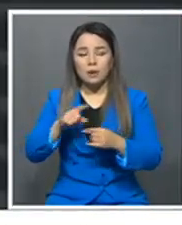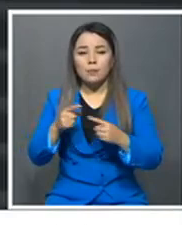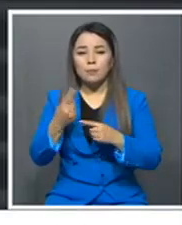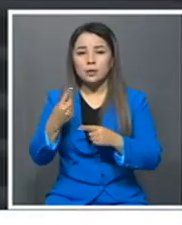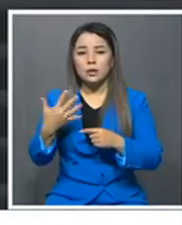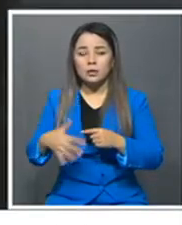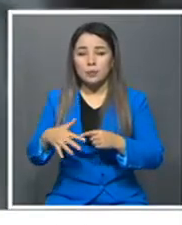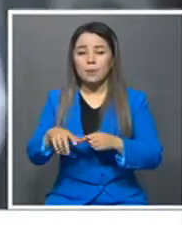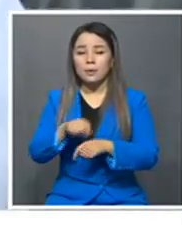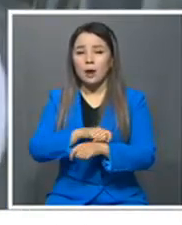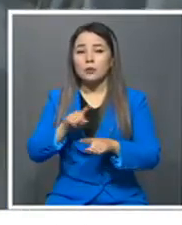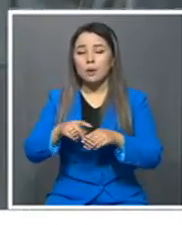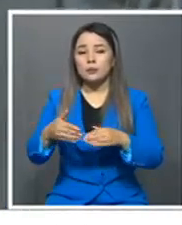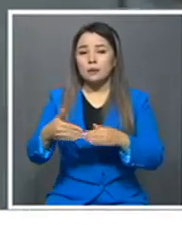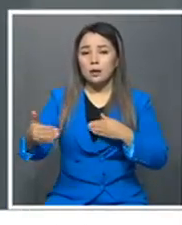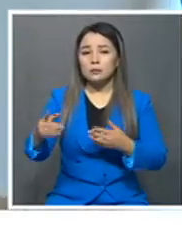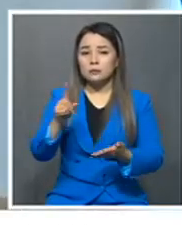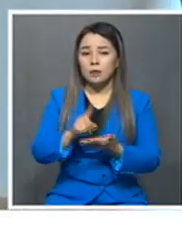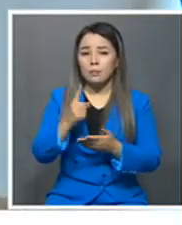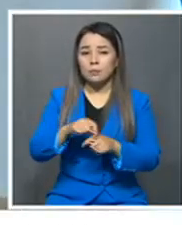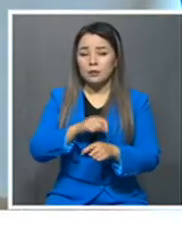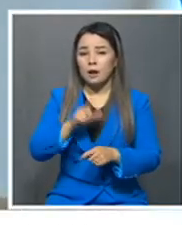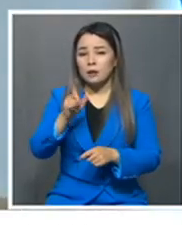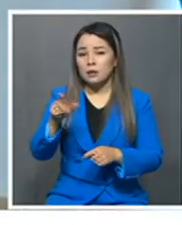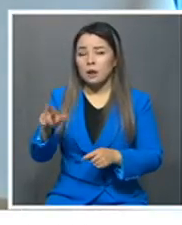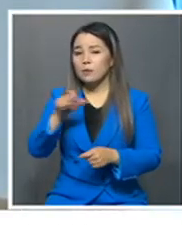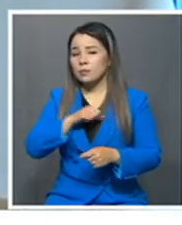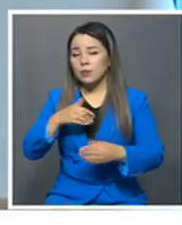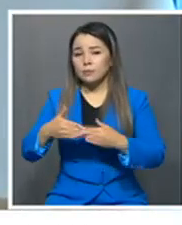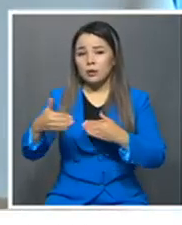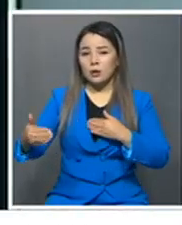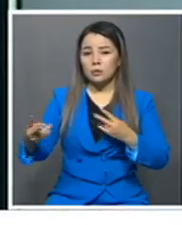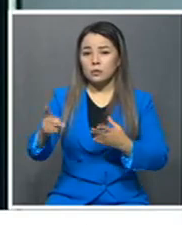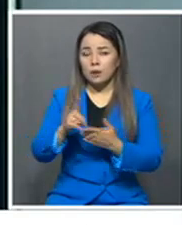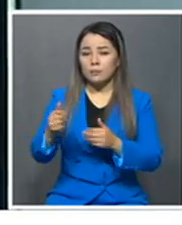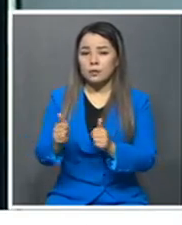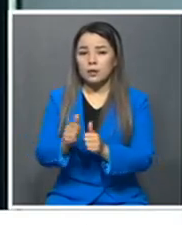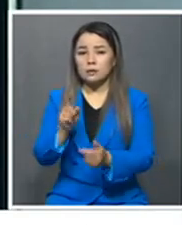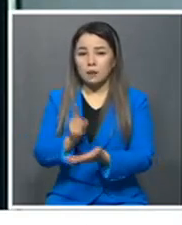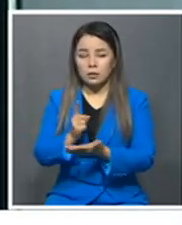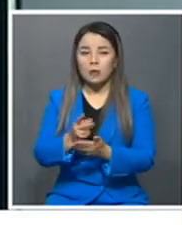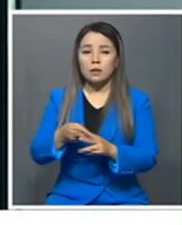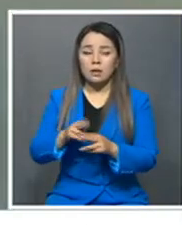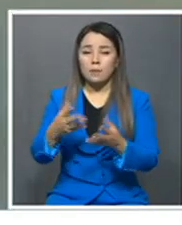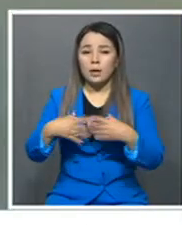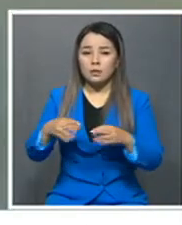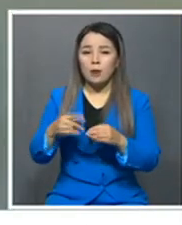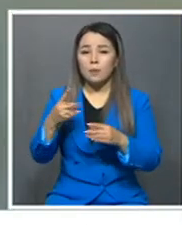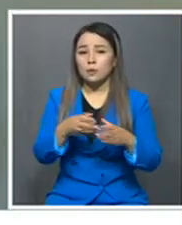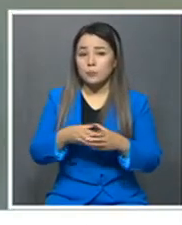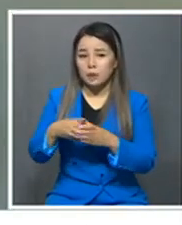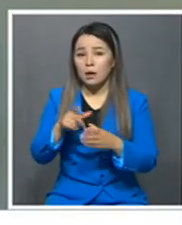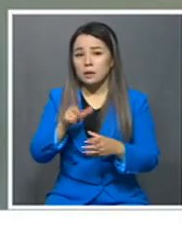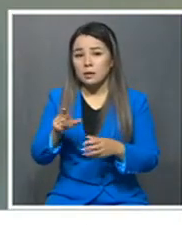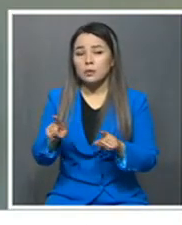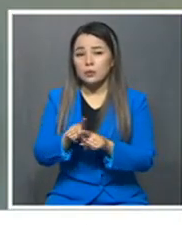метр қашықтықта қойылып, адамдар арасында 1 метрлік қашықтық сақталуы қажет. Дегенмен бір отбасы мүшелері немесе бір топта жүрген туристер